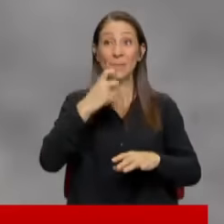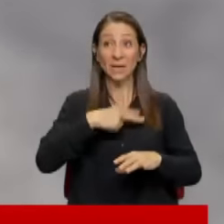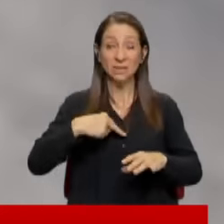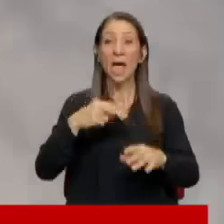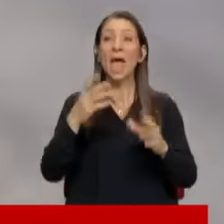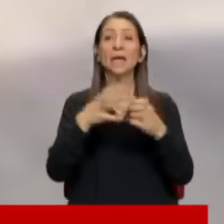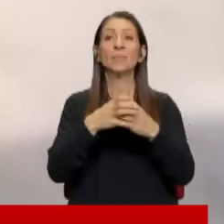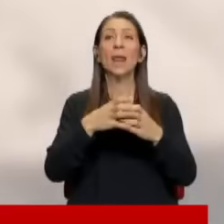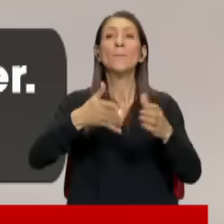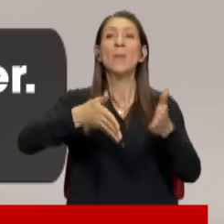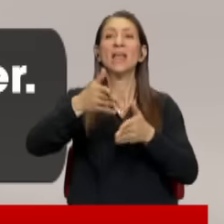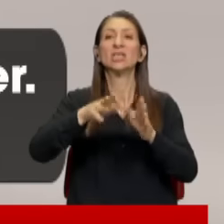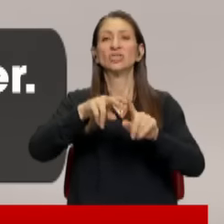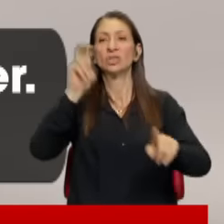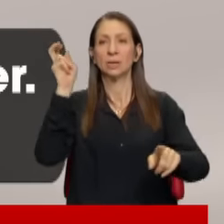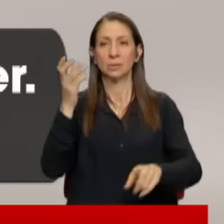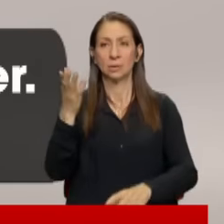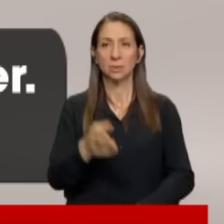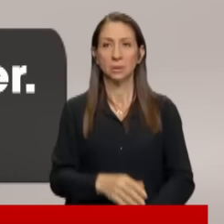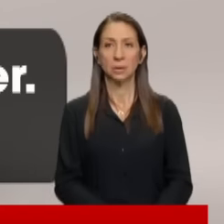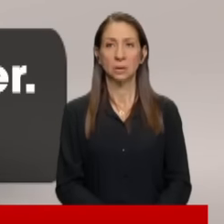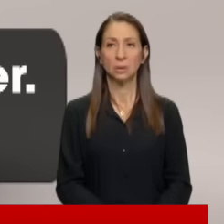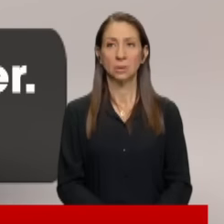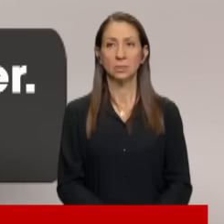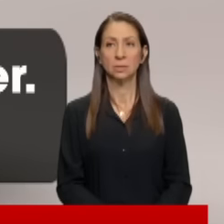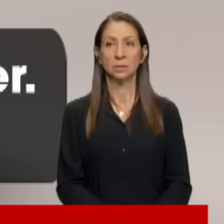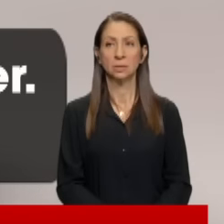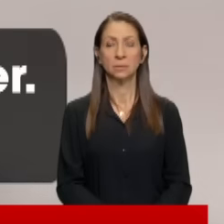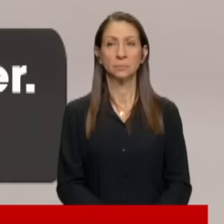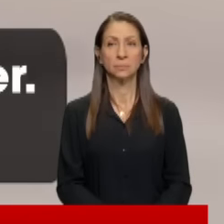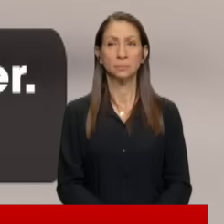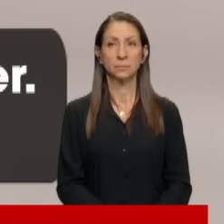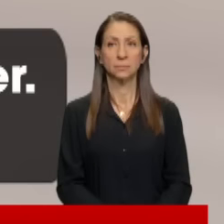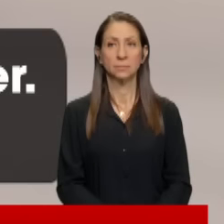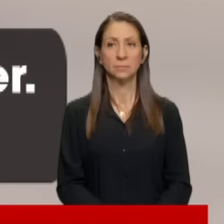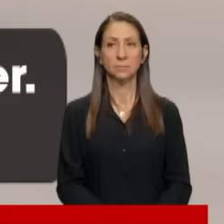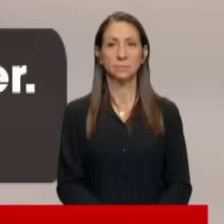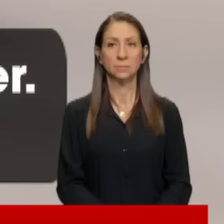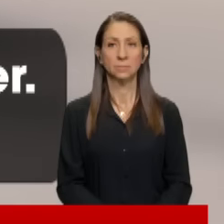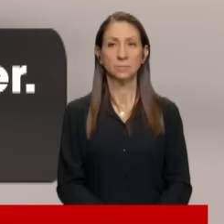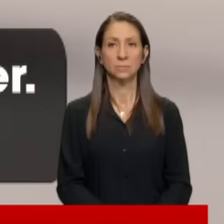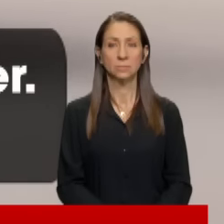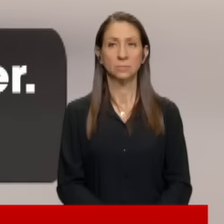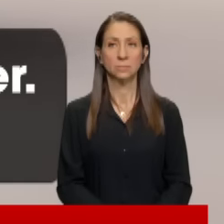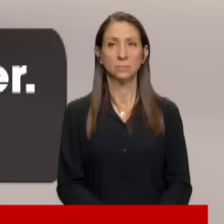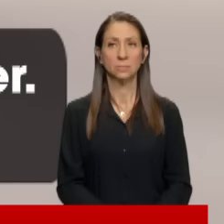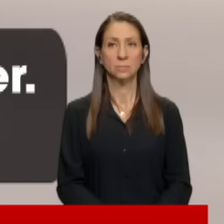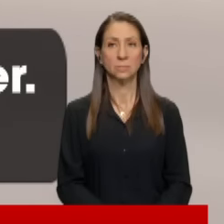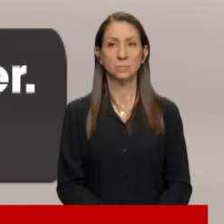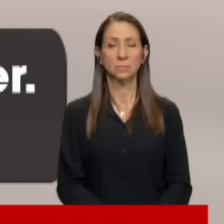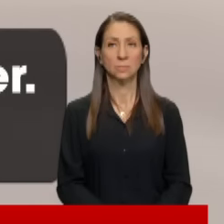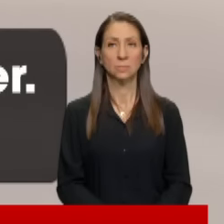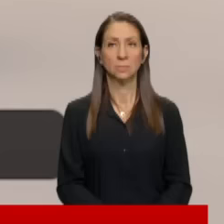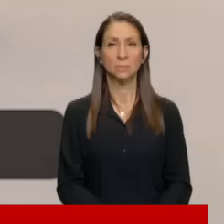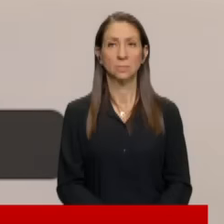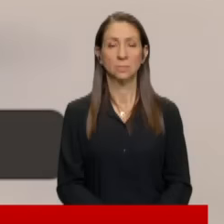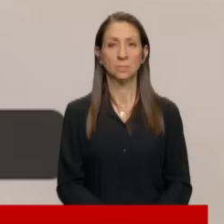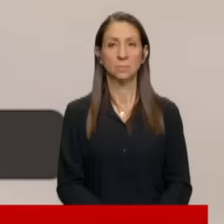mahalleden çekme kararı aldı. Yeter ya, iki senedir biz ekip görmemişiz ya. Gelip çeksinler ya. Ya gene şu yolların haline bakın